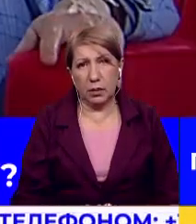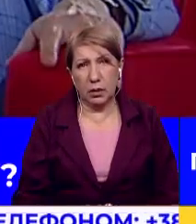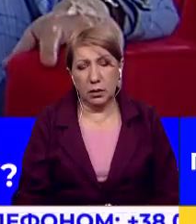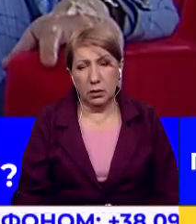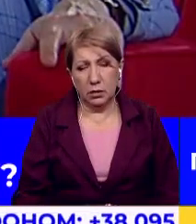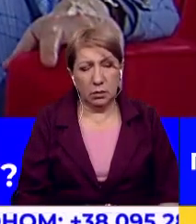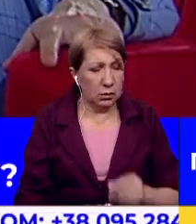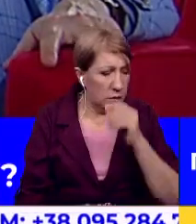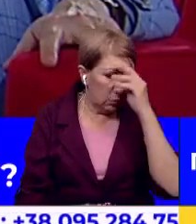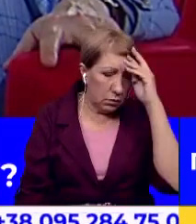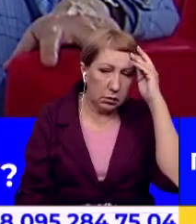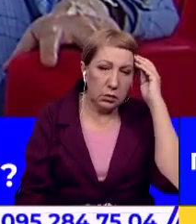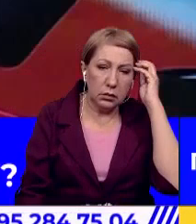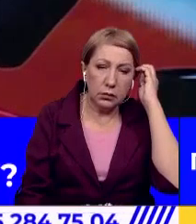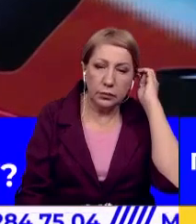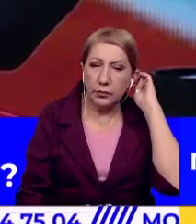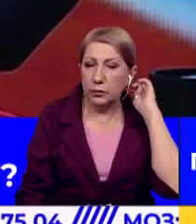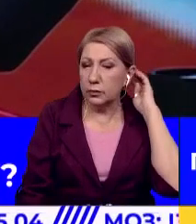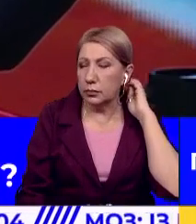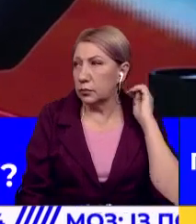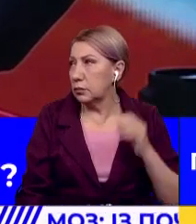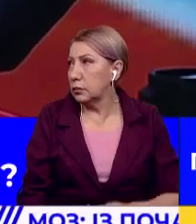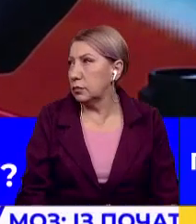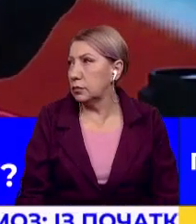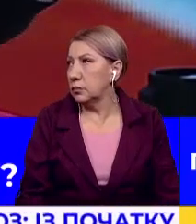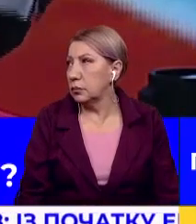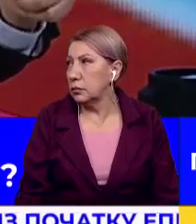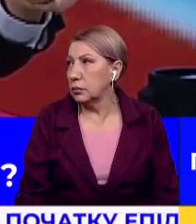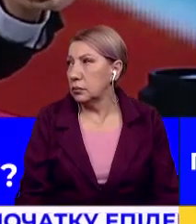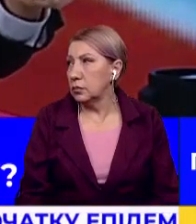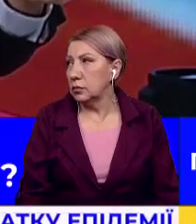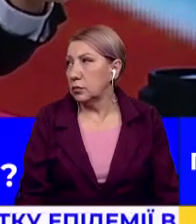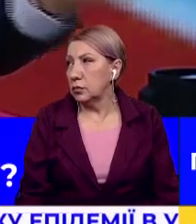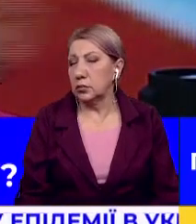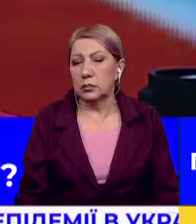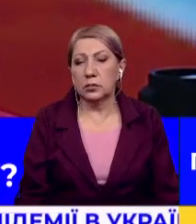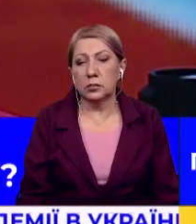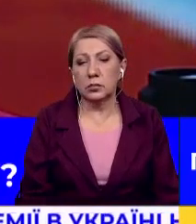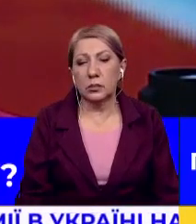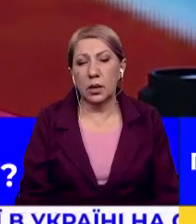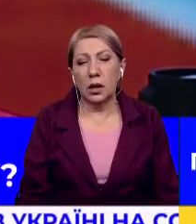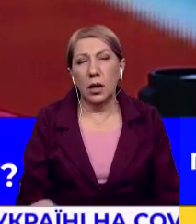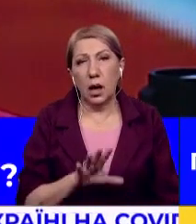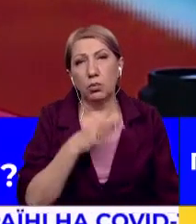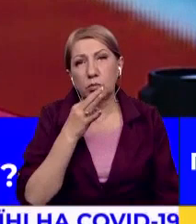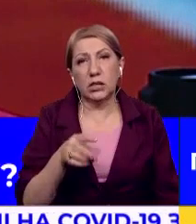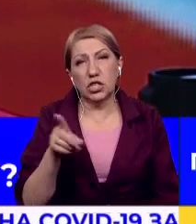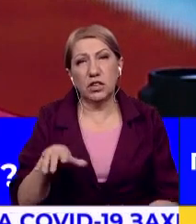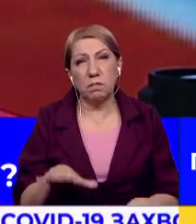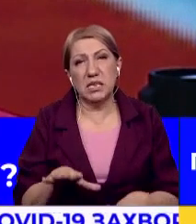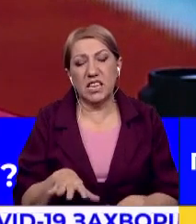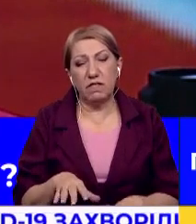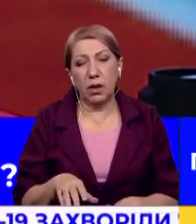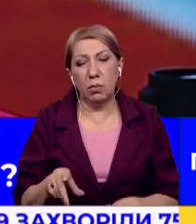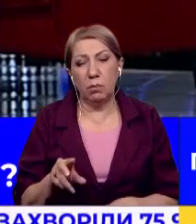онкохворих і діабетиків вирішують свої недолугі прогалини. І потім чим закінчиться? Скажуть, ідіть до місцевого бюджету, хай він